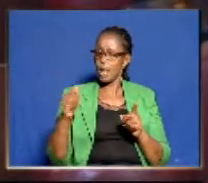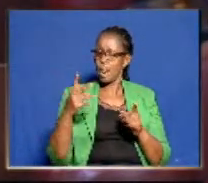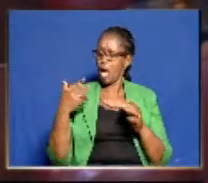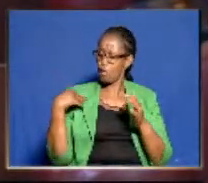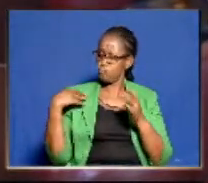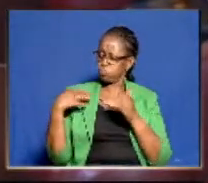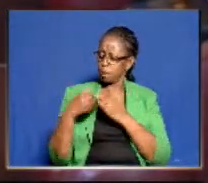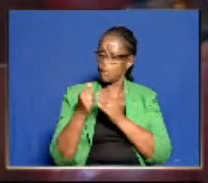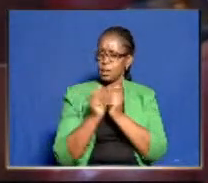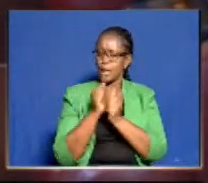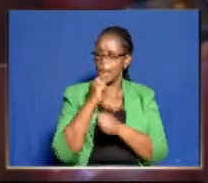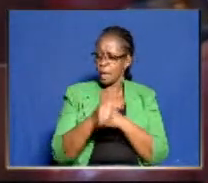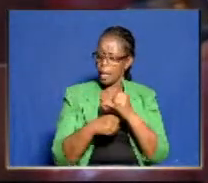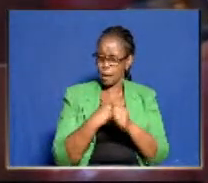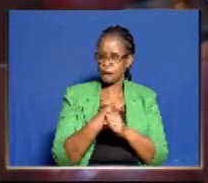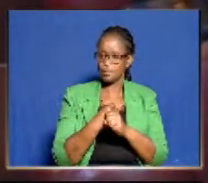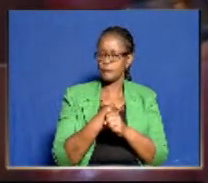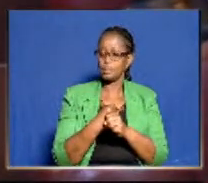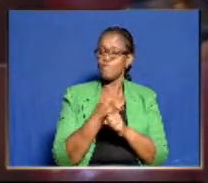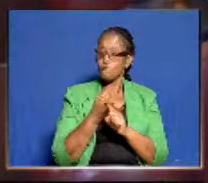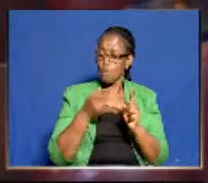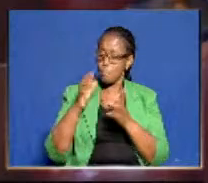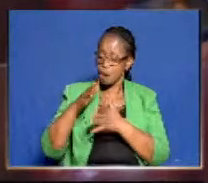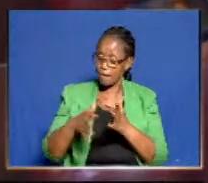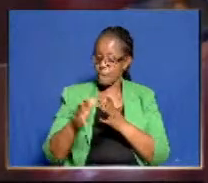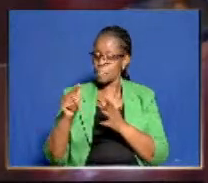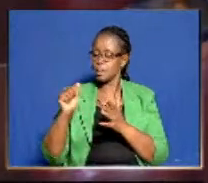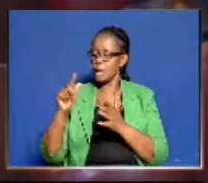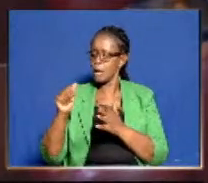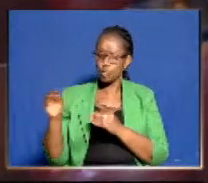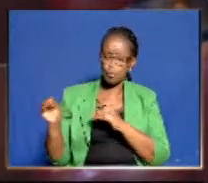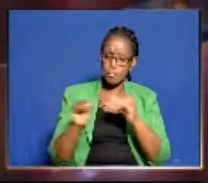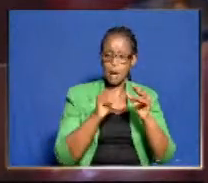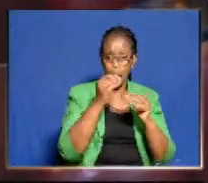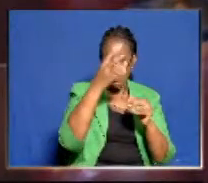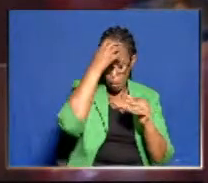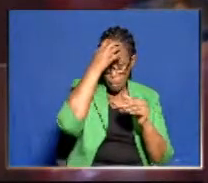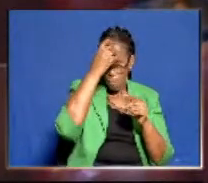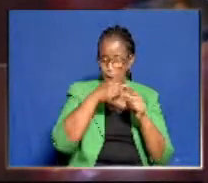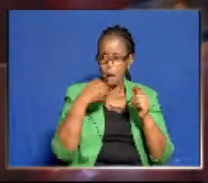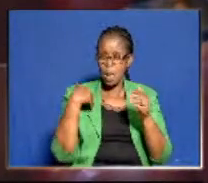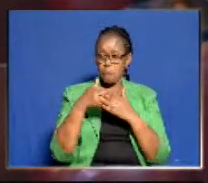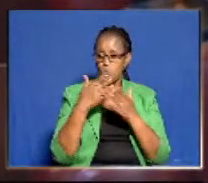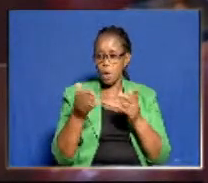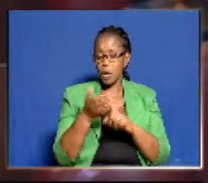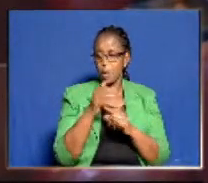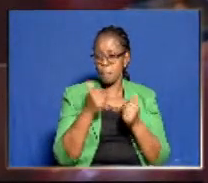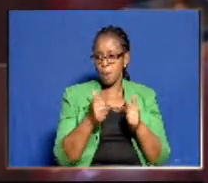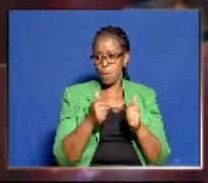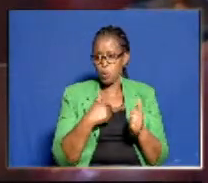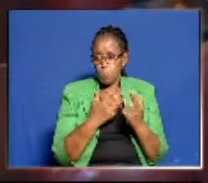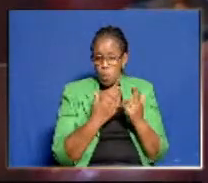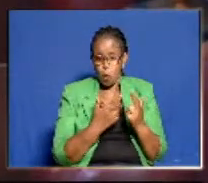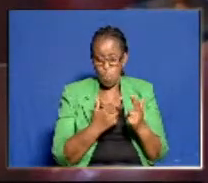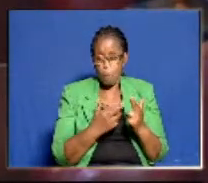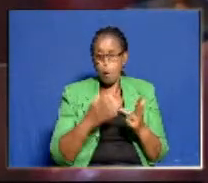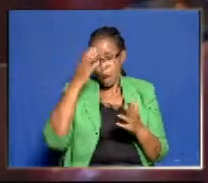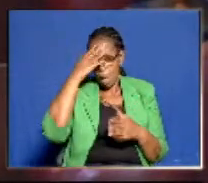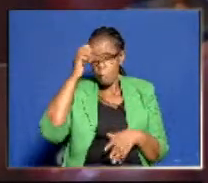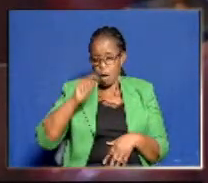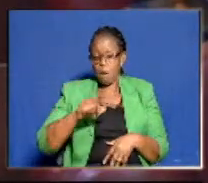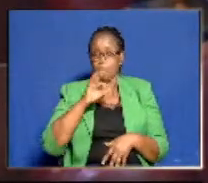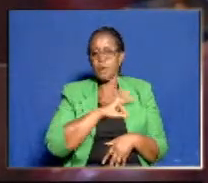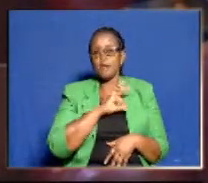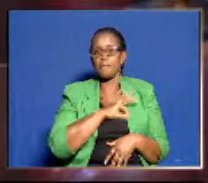River Tana ilete Lamu. So natarajia katika mipango hiyo inshallah hii pesa wameomba itakuwa Lamu iko hapo, maana yake ilikuwa iko katika